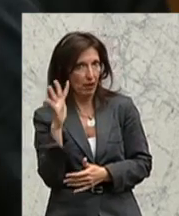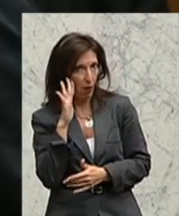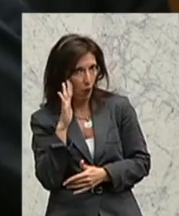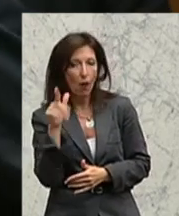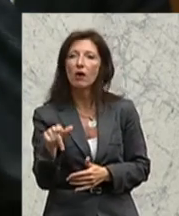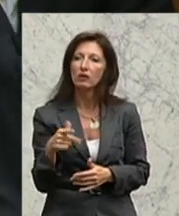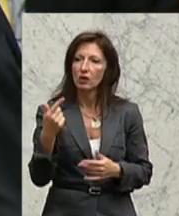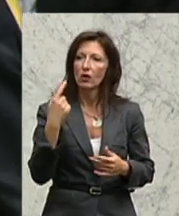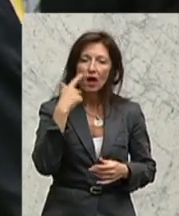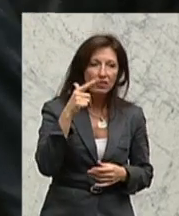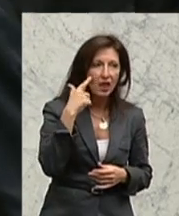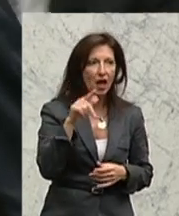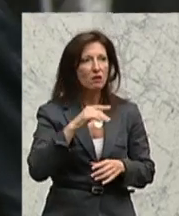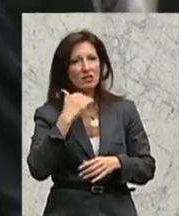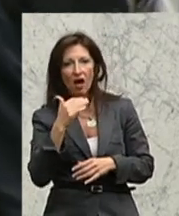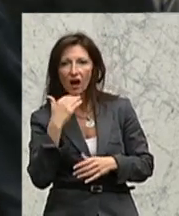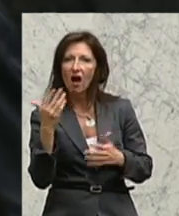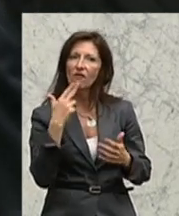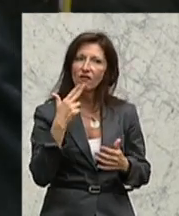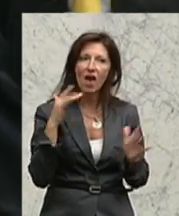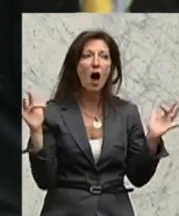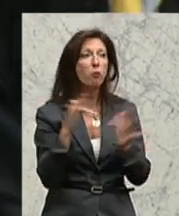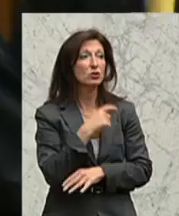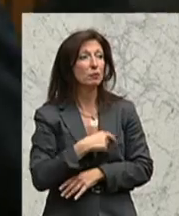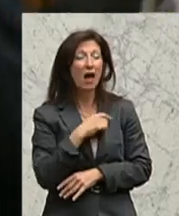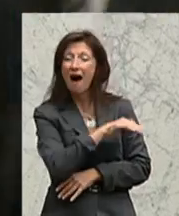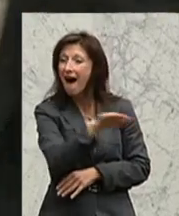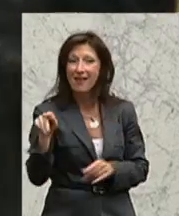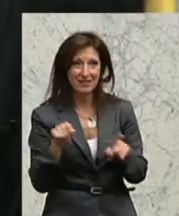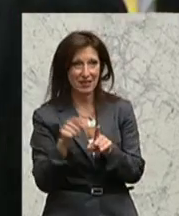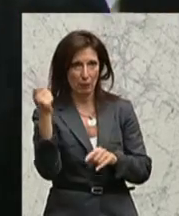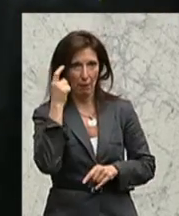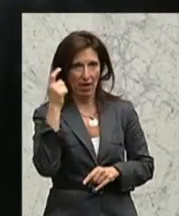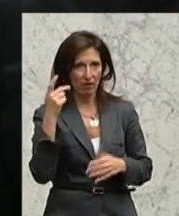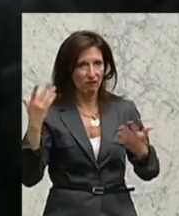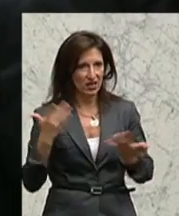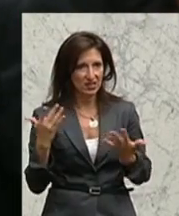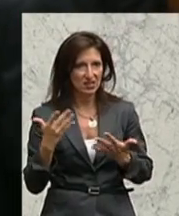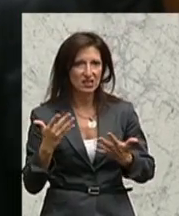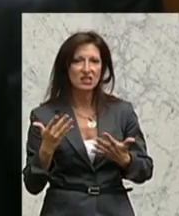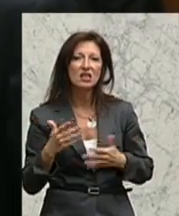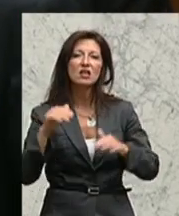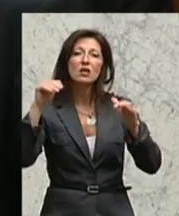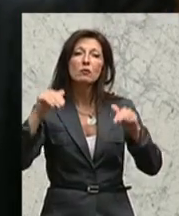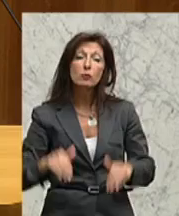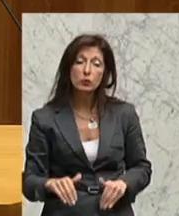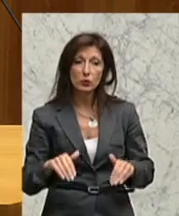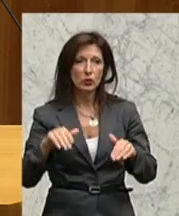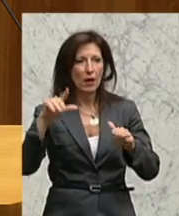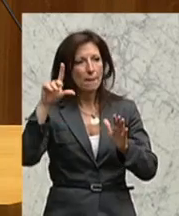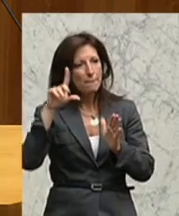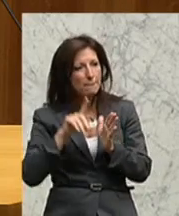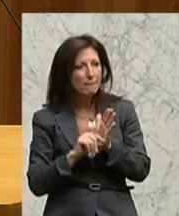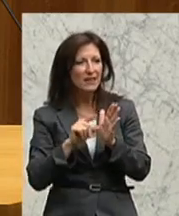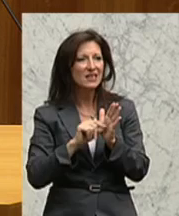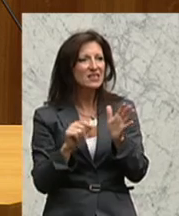und allen anderen Oppositionsparteien, sind wir uns alle einig, dass es mindestens reduziert werden muss, beziehungsweise zusammengelegt werden muss. Aber